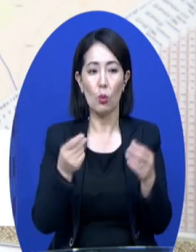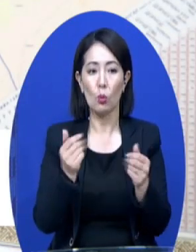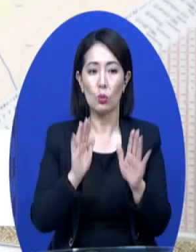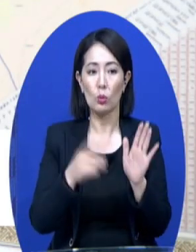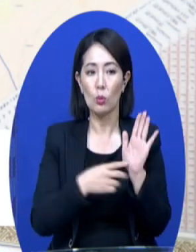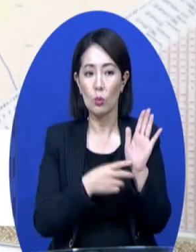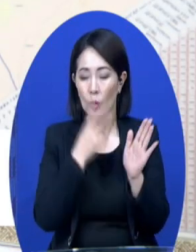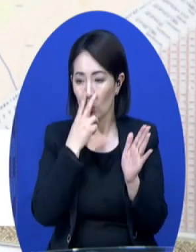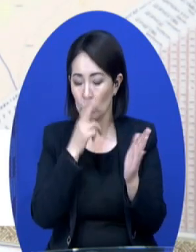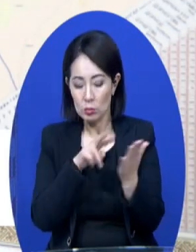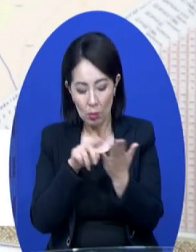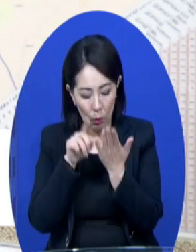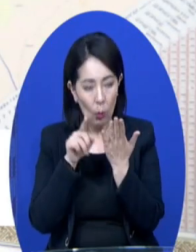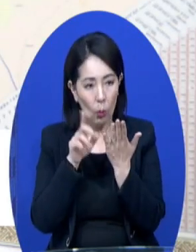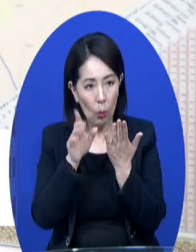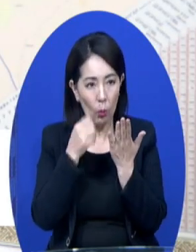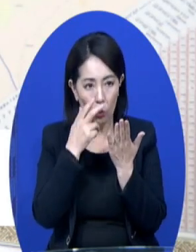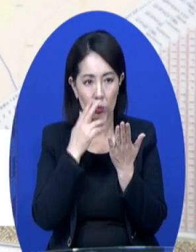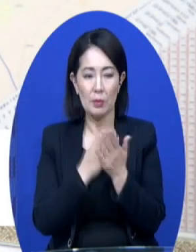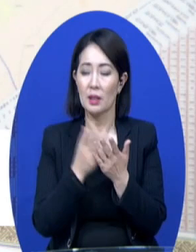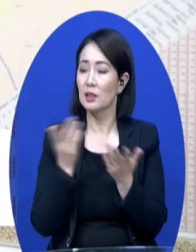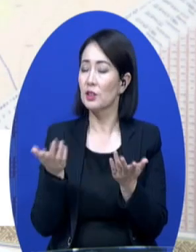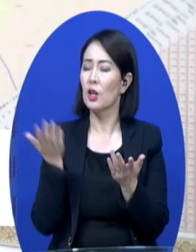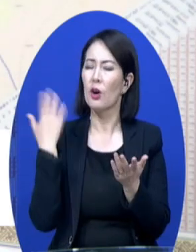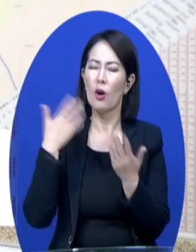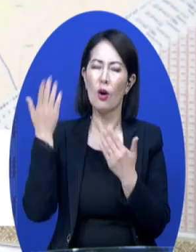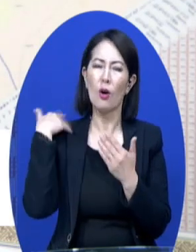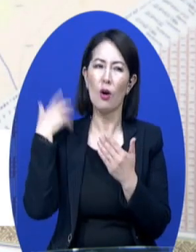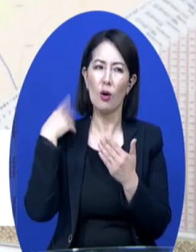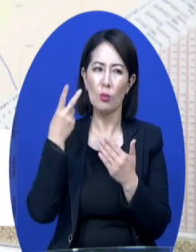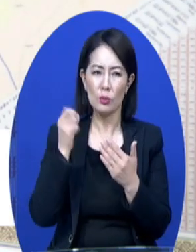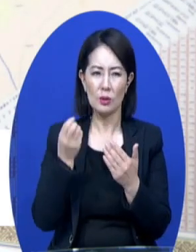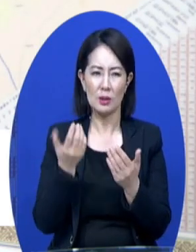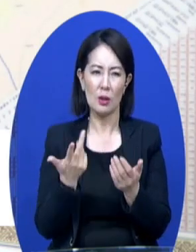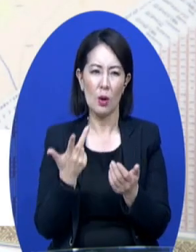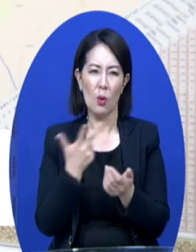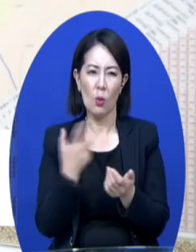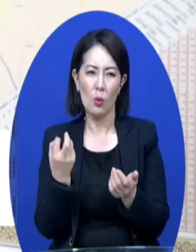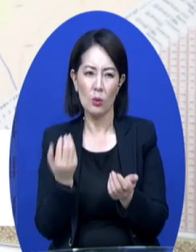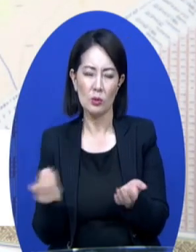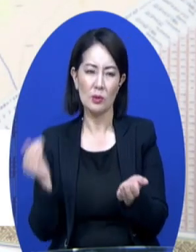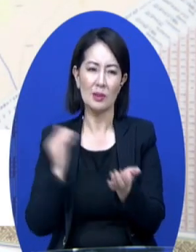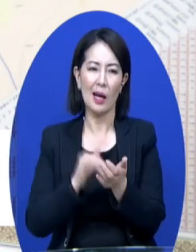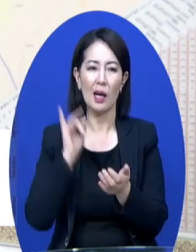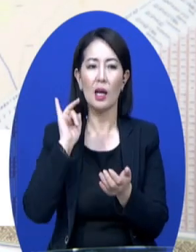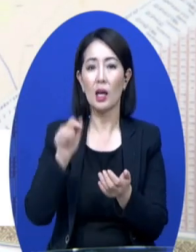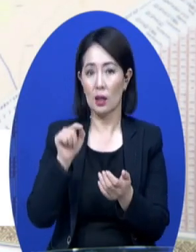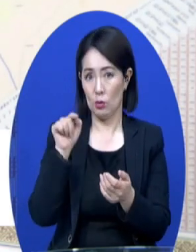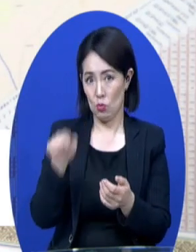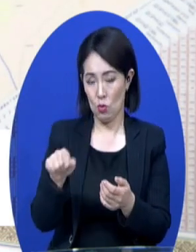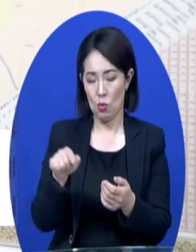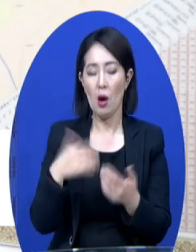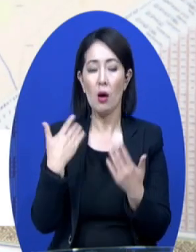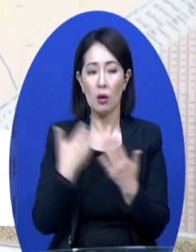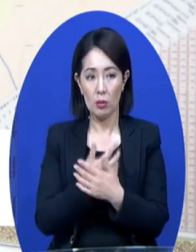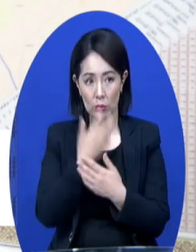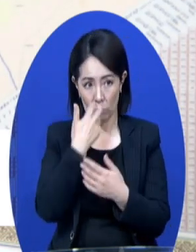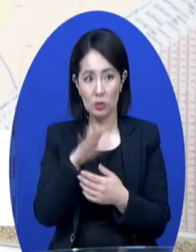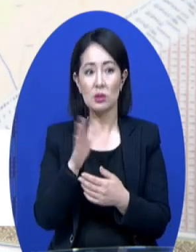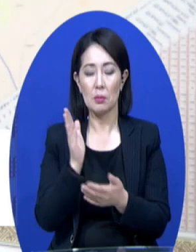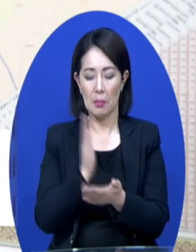үзсэн юм дүр зөрөгтэй байгаа. Энэ нь бол одоо ердийн үеэс бол одоо бараг 300 дахин их гэх юм уу та тий. Кино үзэж